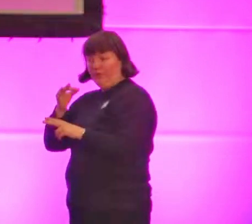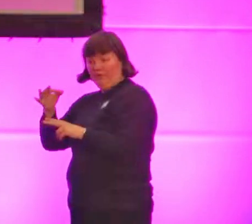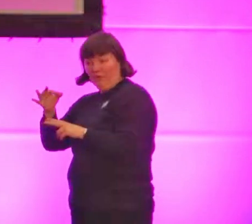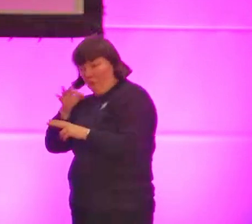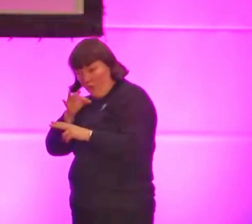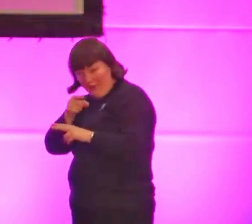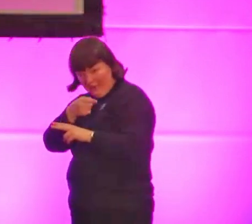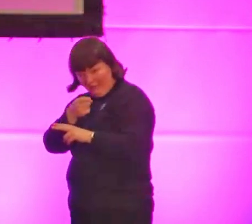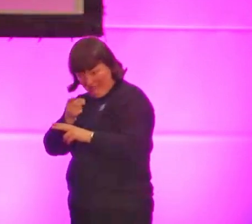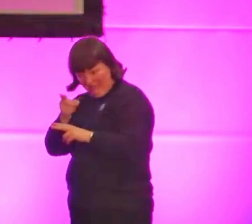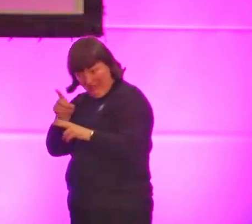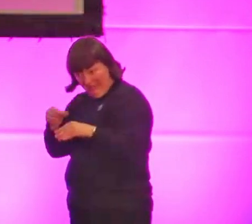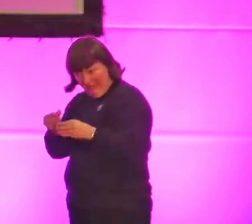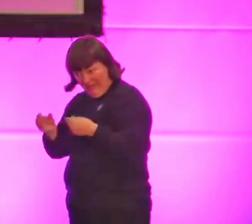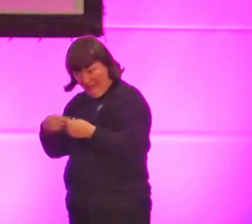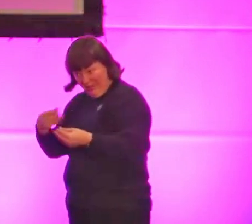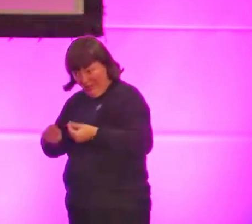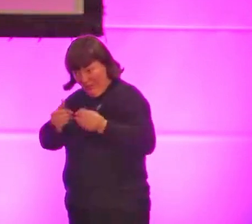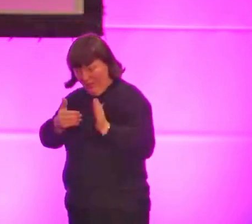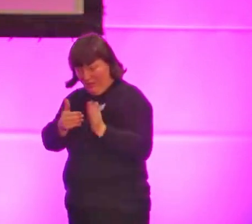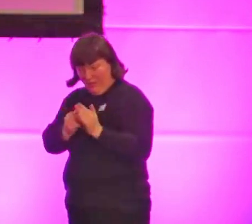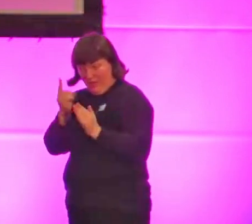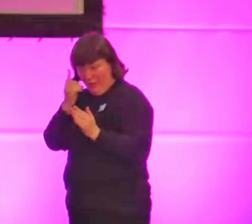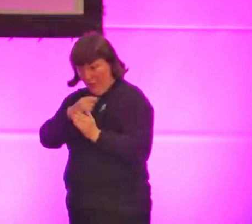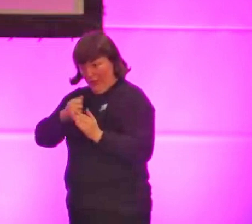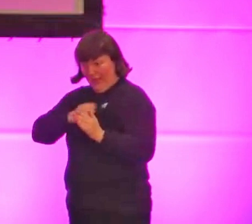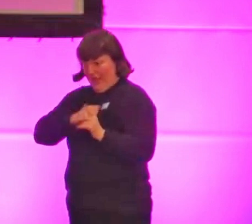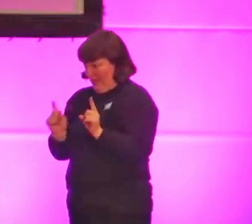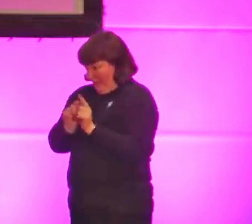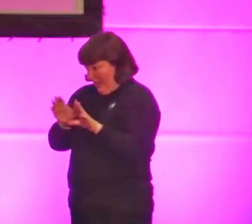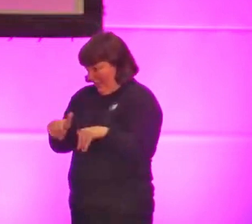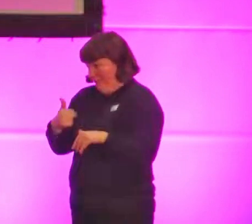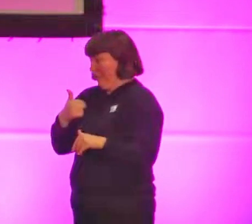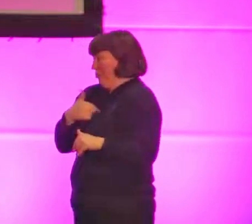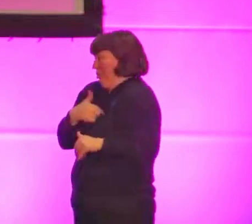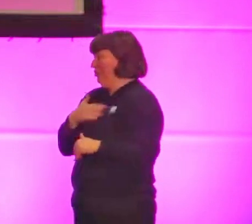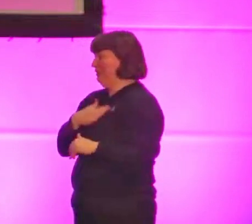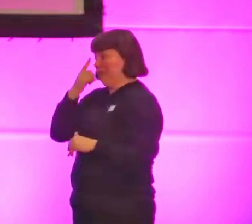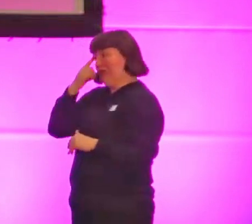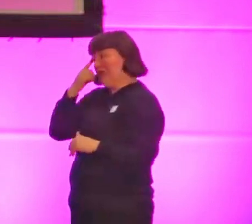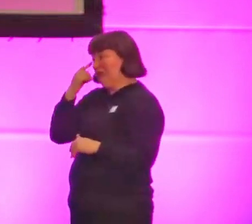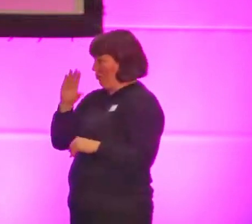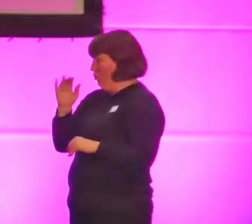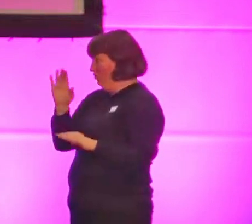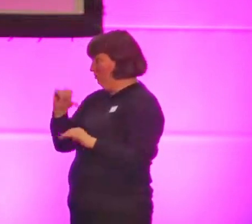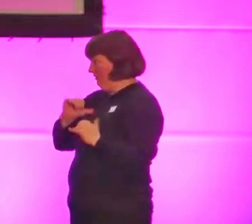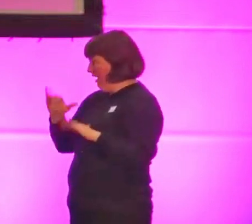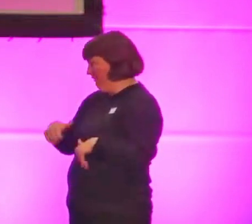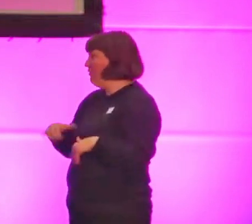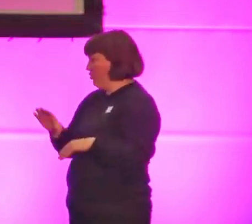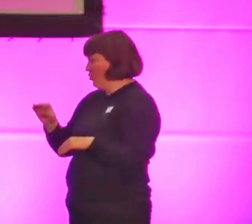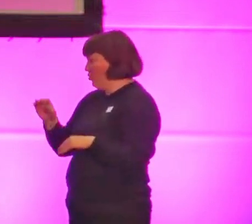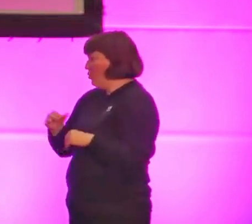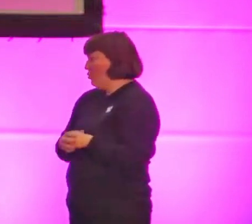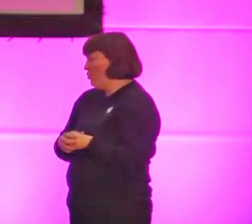delat ut något material till målsägandebiträdena. Och jag hade inget att dölja om det, utan det var ja, visst, sa jag. Sen hade vi följde